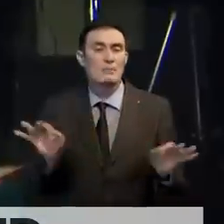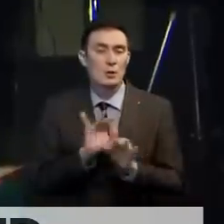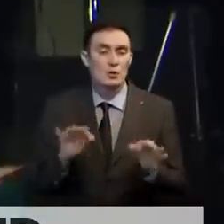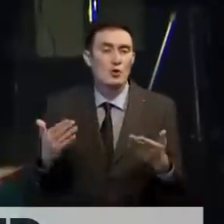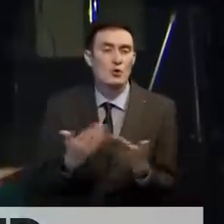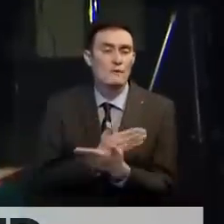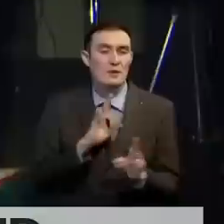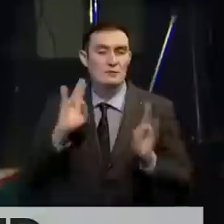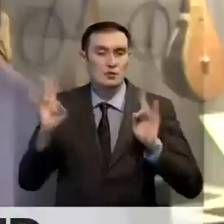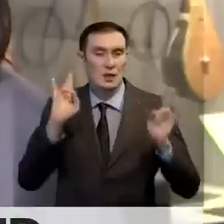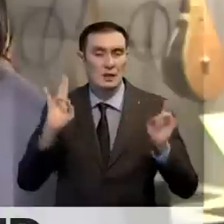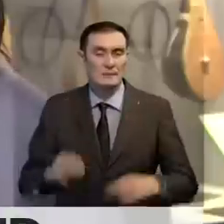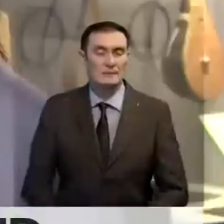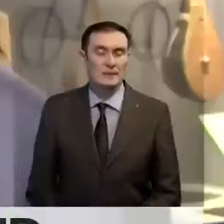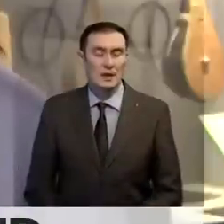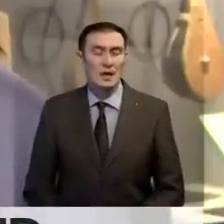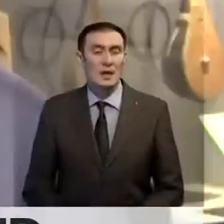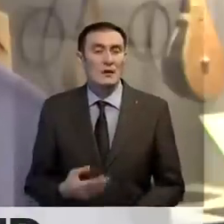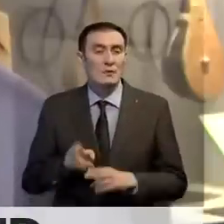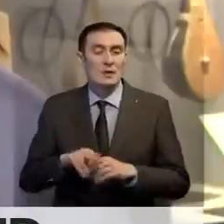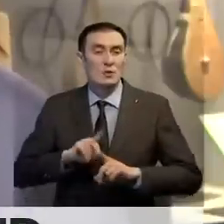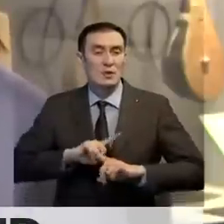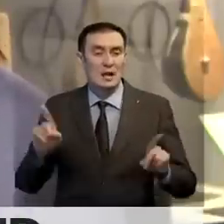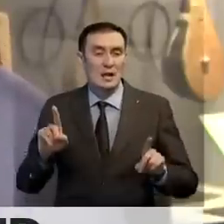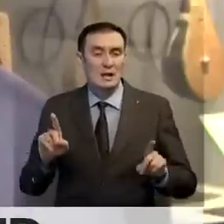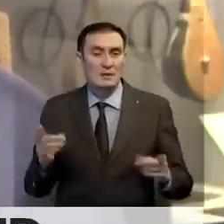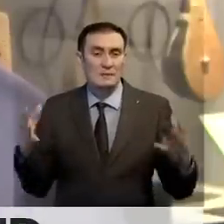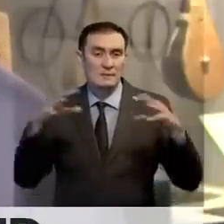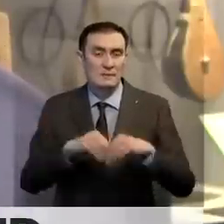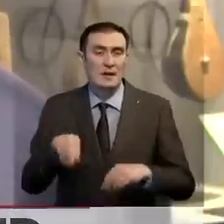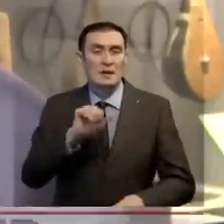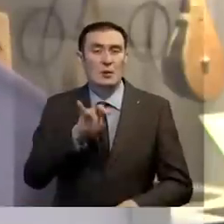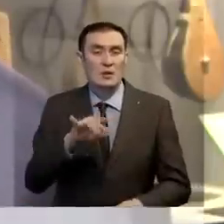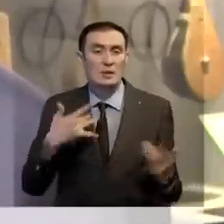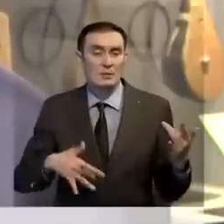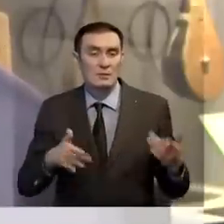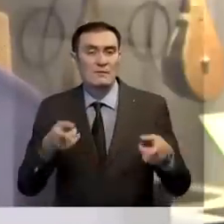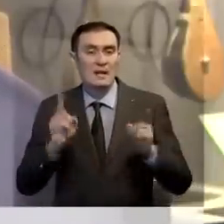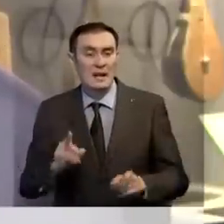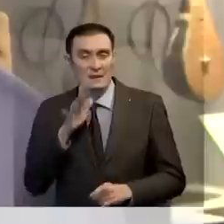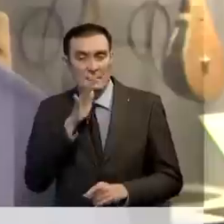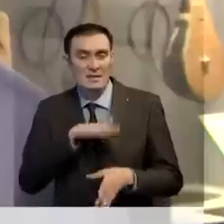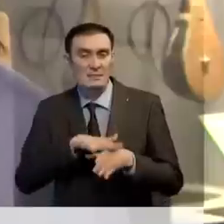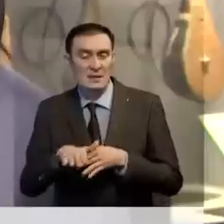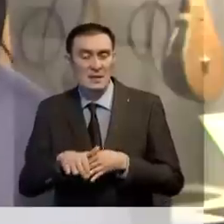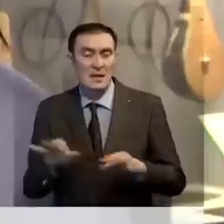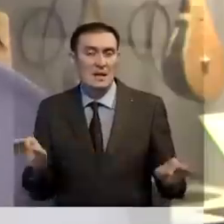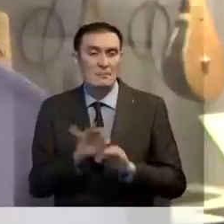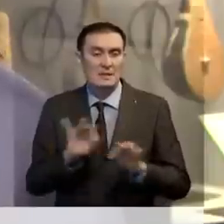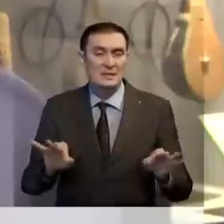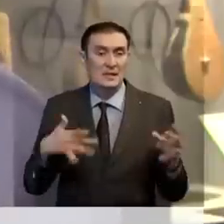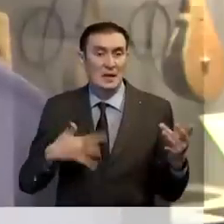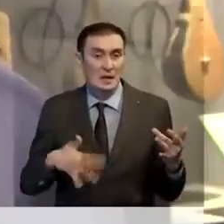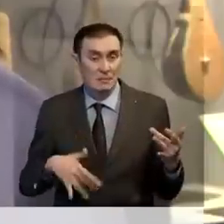новое звучание. Будет уникальный перформанс, когда Даулет Джаншин, домбрист, будет в реальном времени исполнять композиции на